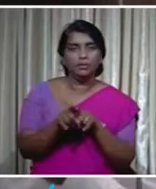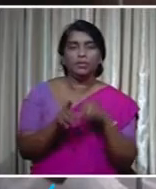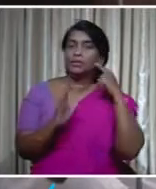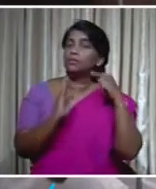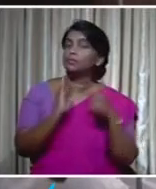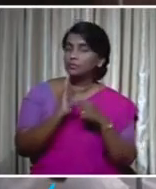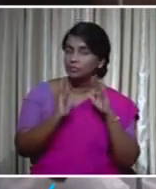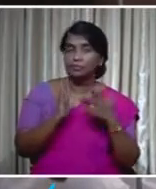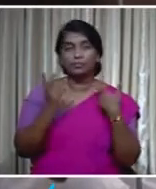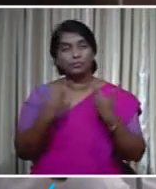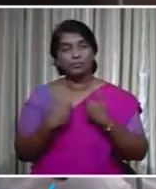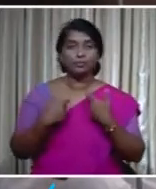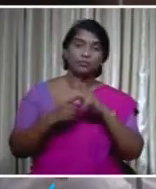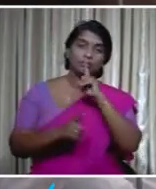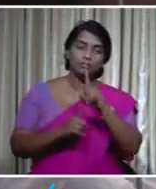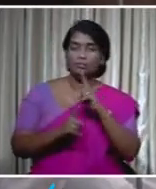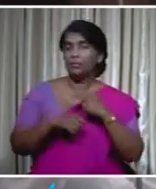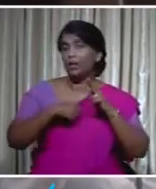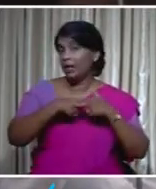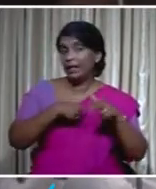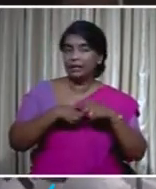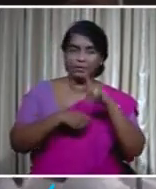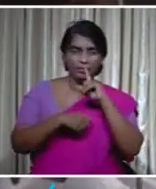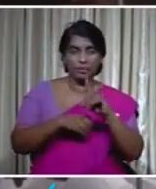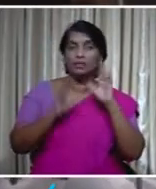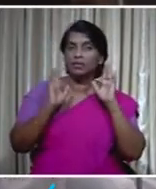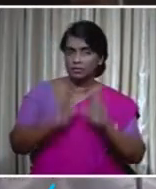காட்டி அவர்கள் இவ்வாறே தொடர்ந்து இருக்கிறார்கள். ஆனால் அதிபர்